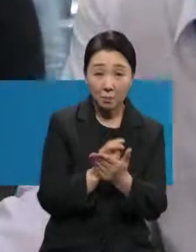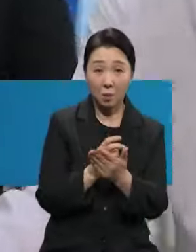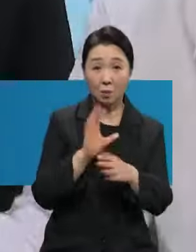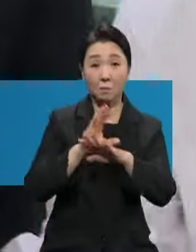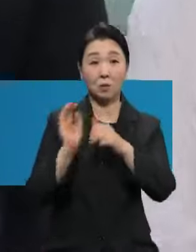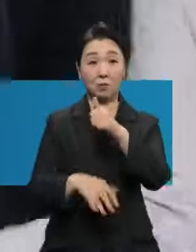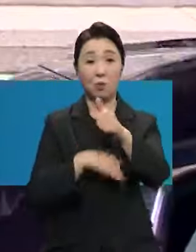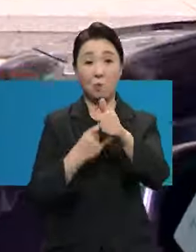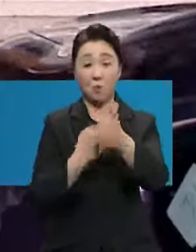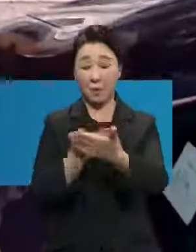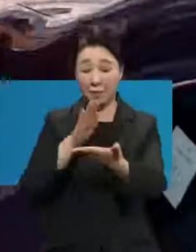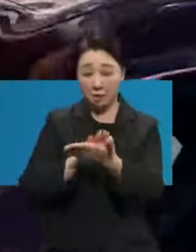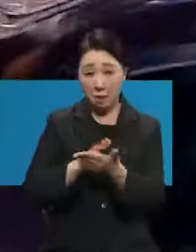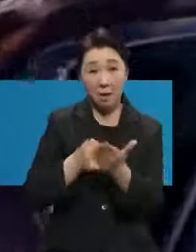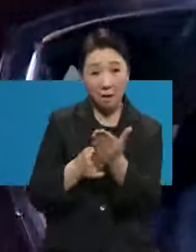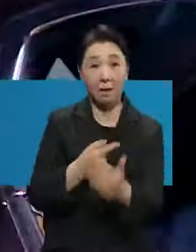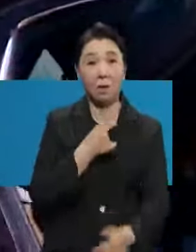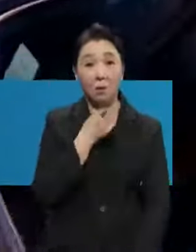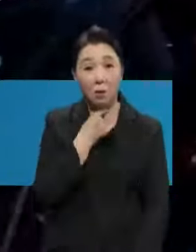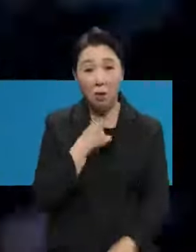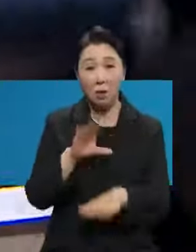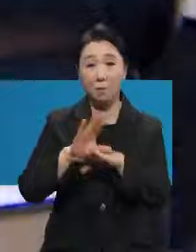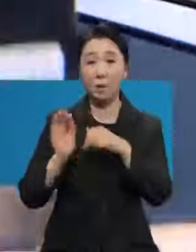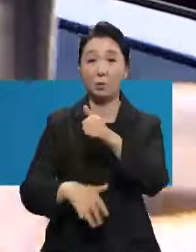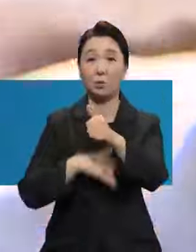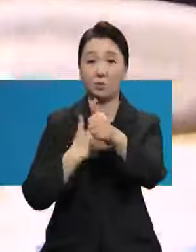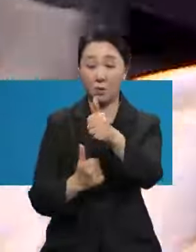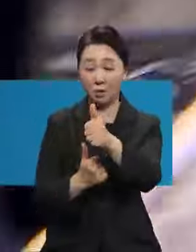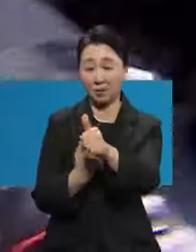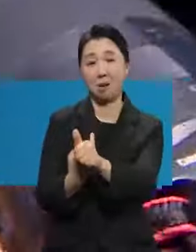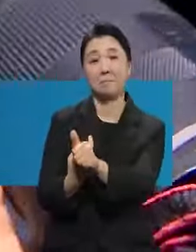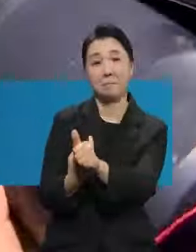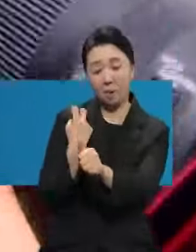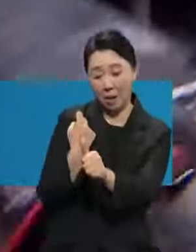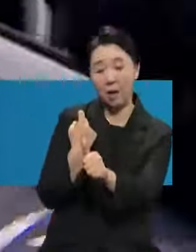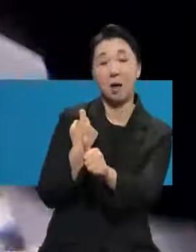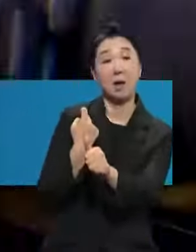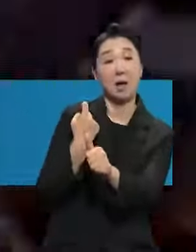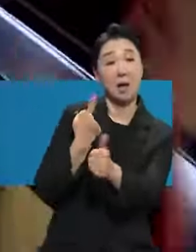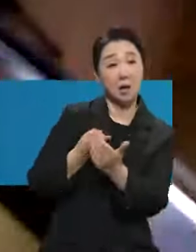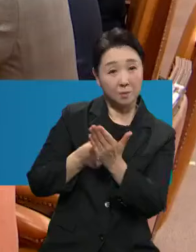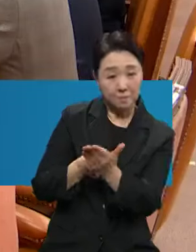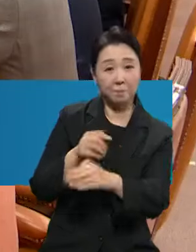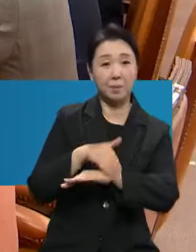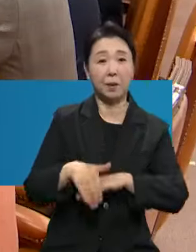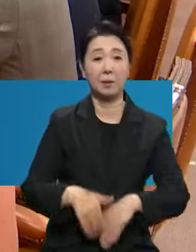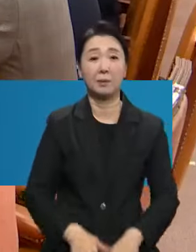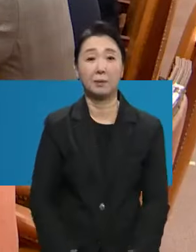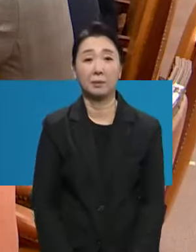방통위법 개정한 처리 김홍일 방송통신 위원장에 대한 탄핵 소추한남